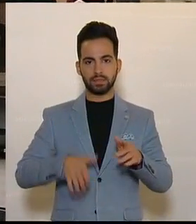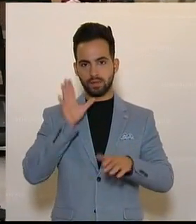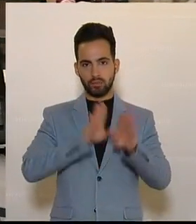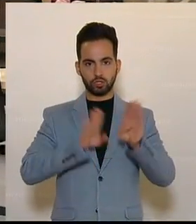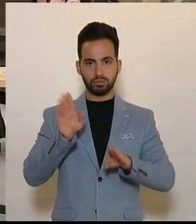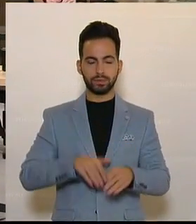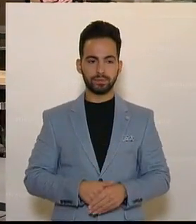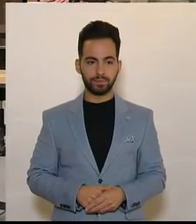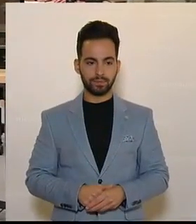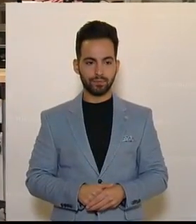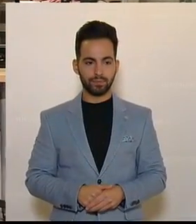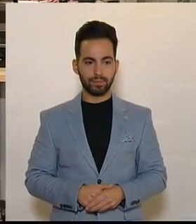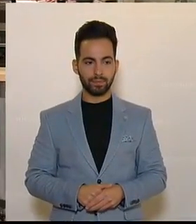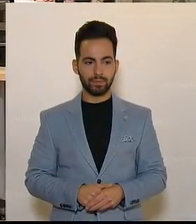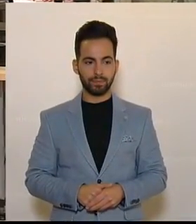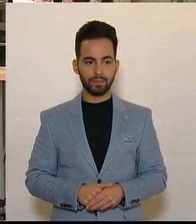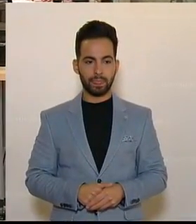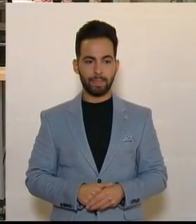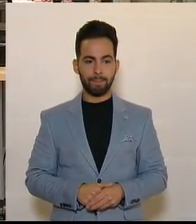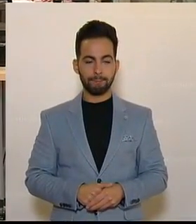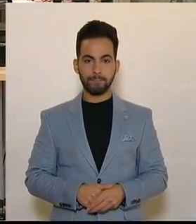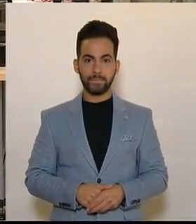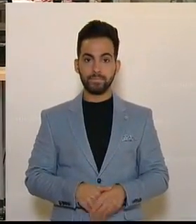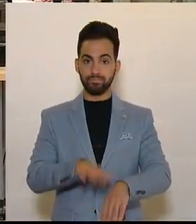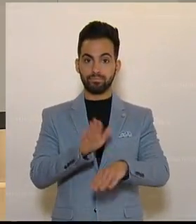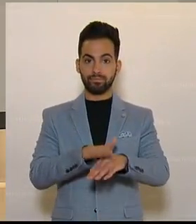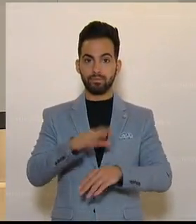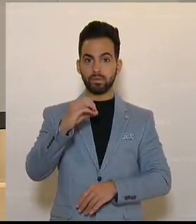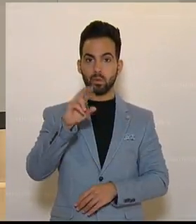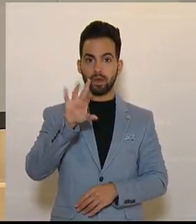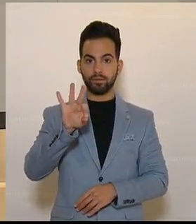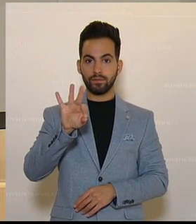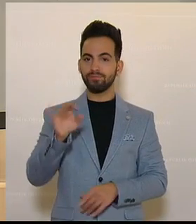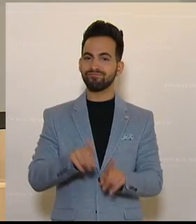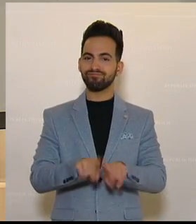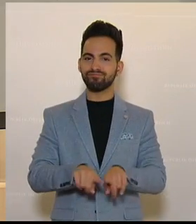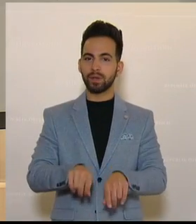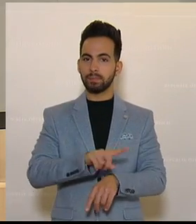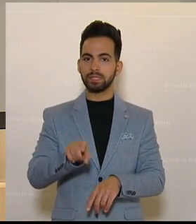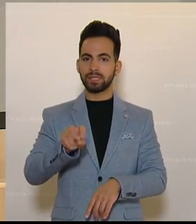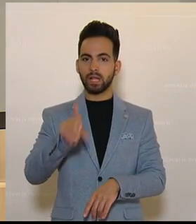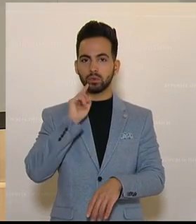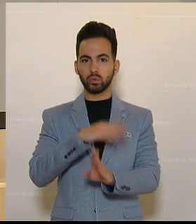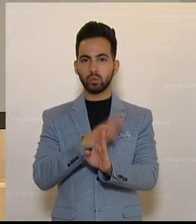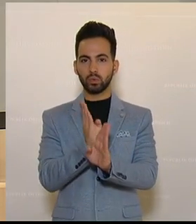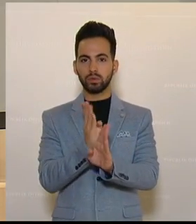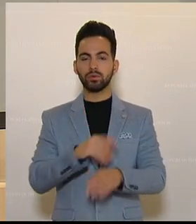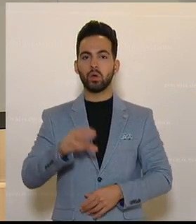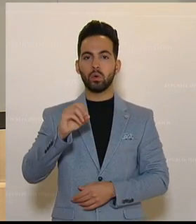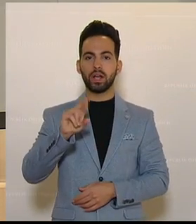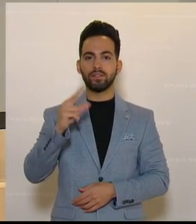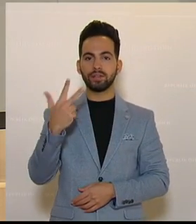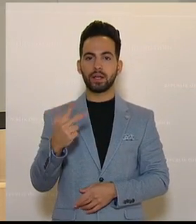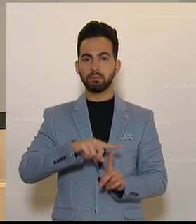gebracht werden. Ich darf bekannt geben, dass der ORF, so wie immer, heute bis 13 Uhr, der ORF